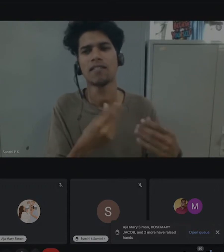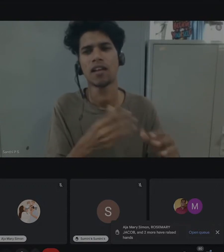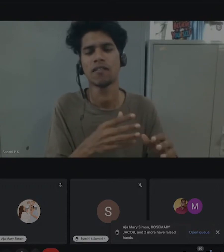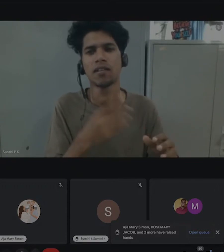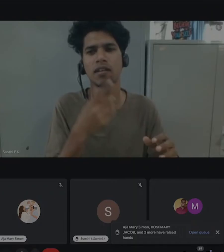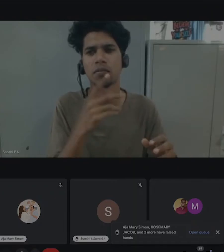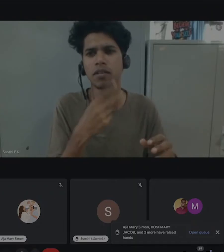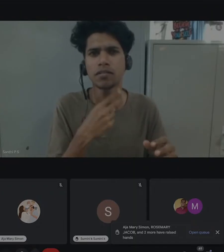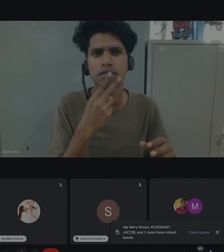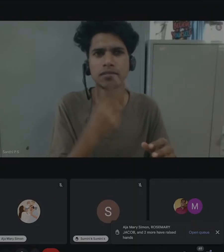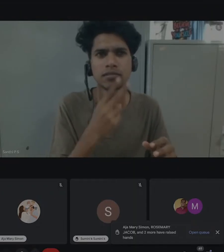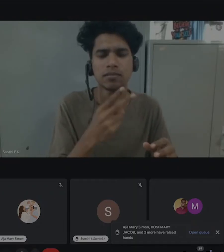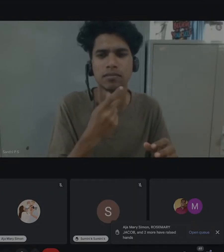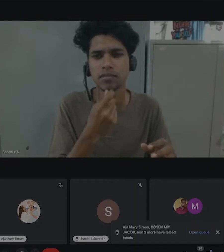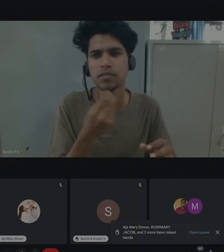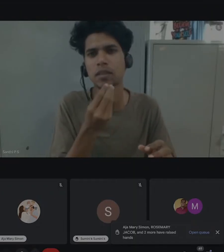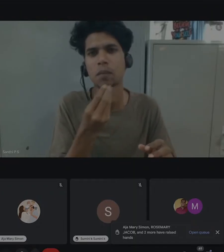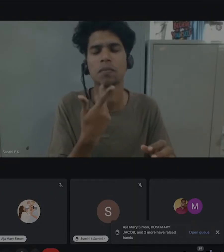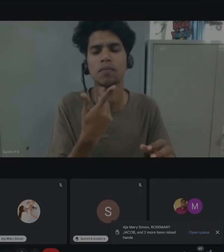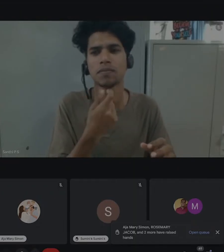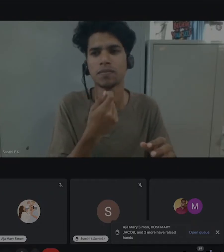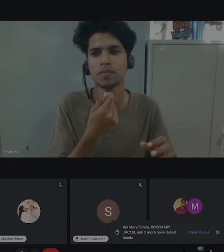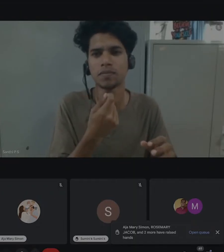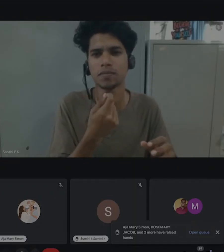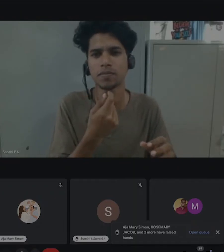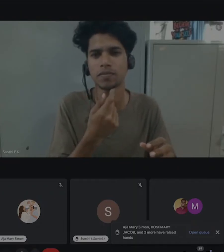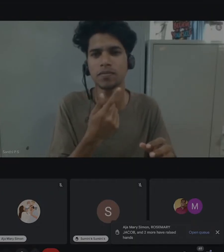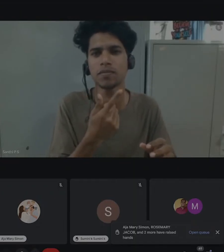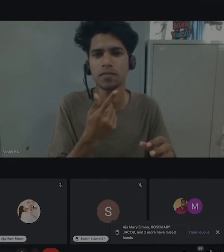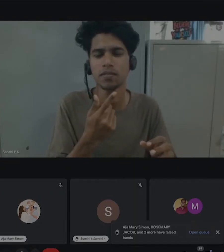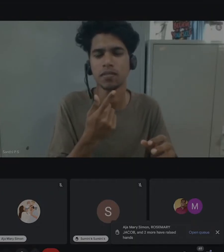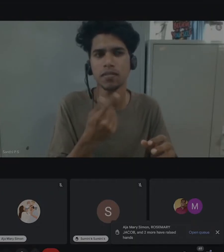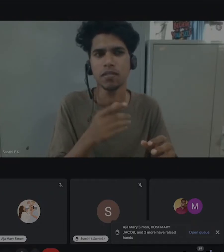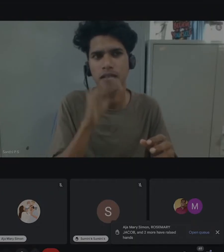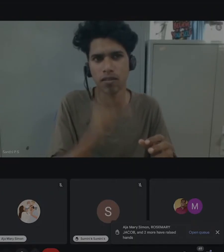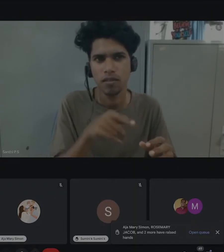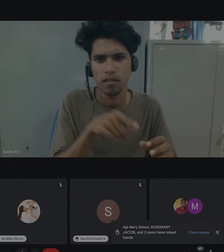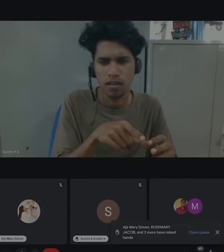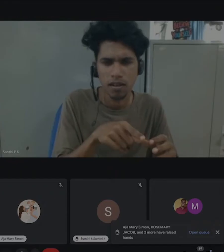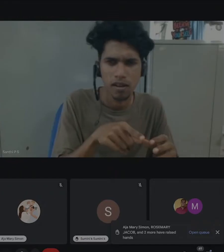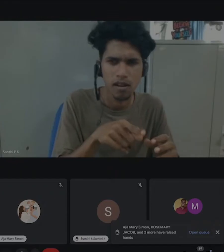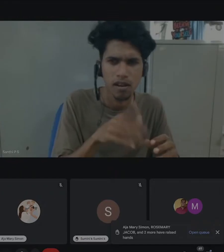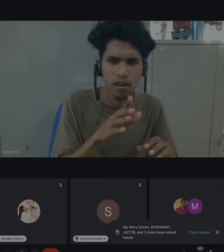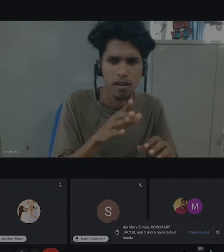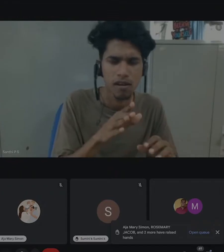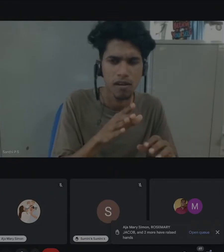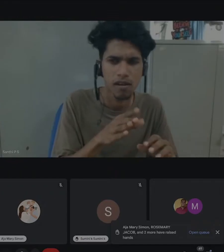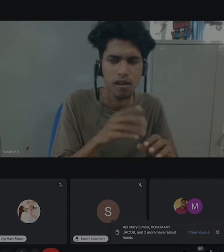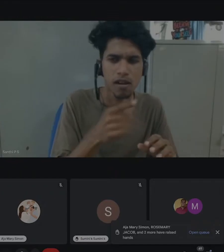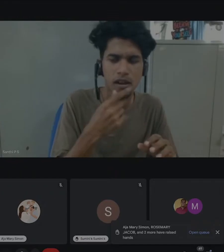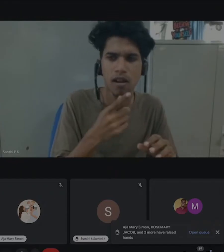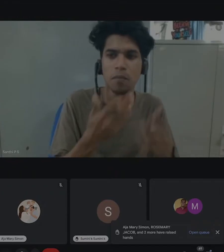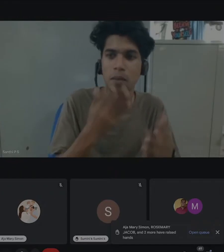അടിക്കുന്നത് കാണുമ്പോൾ ചുറ്റുള്ള ആൾക്കാർ ചിരിക്കും. അടിക്കുന്നത് കുട്ടിയല്ലേ എന്ന് വിചാരിച്ച് നമ്മൾ ആ ഒരു കളിക്കായിട്ട് എടുക്കും. അപ്പൊ ഈ ചിരി